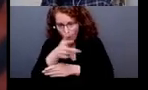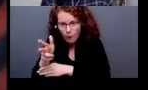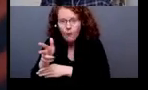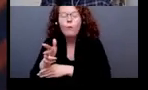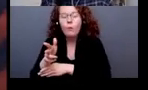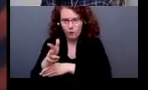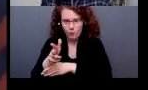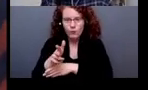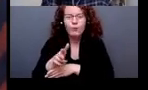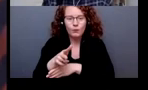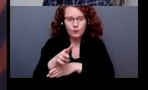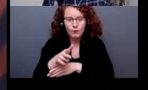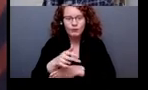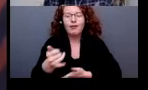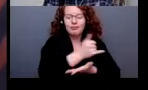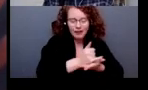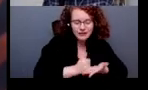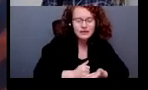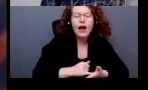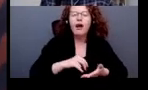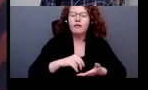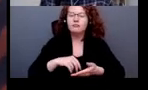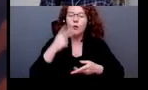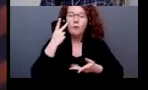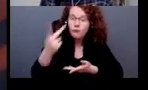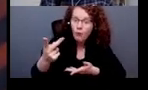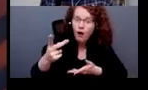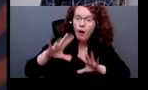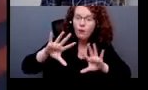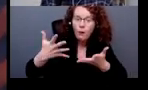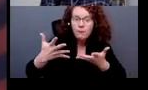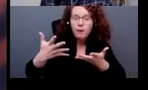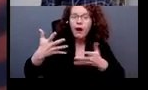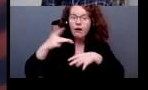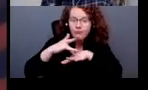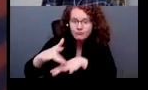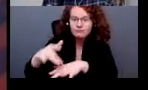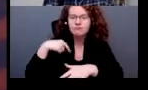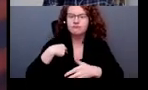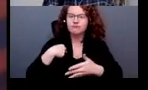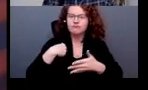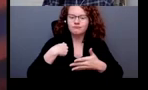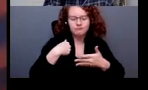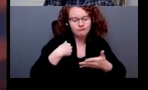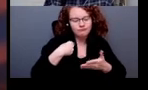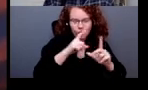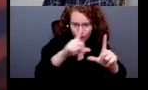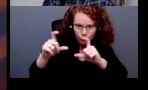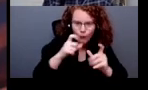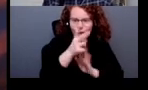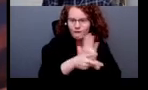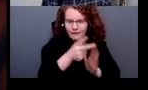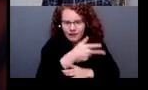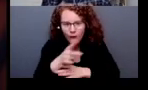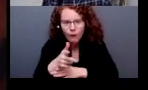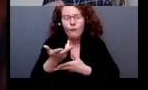ce qui nous a permis de documenter les différents gestes, les différentes pratiques qu'on a pu découvrir dans ces espaces. Et